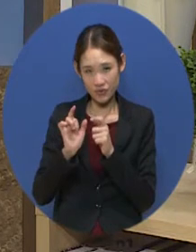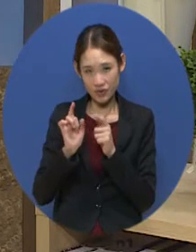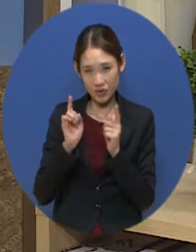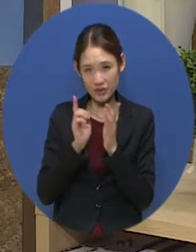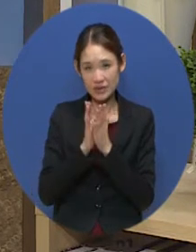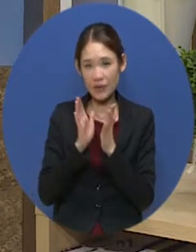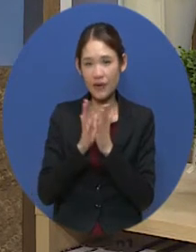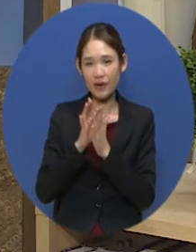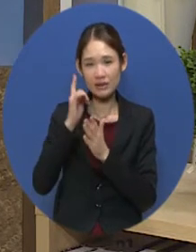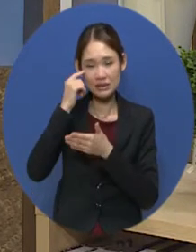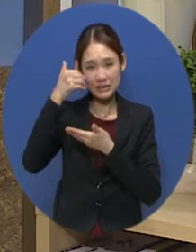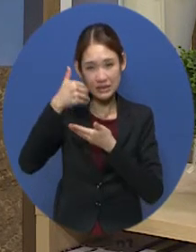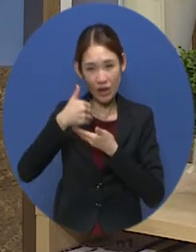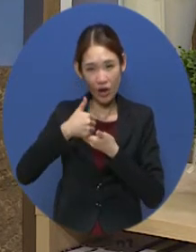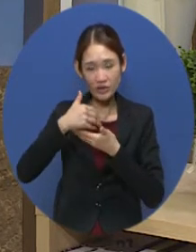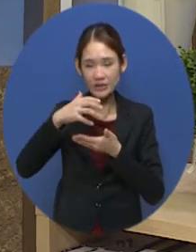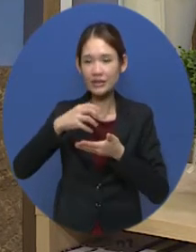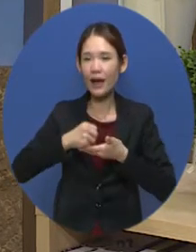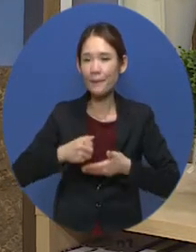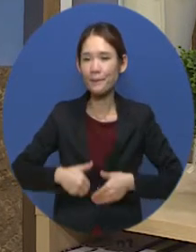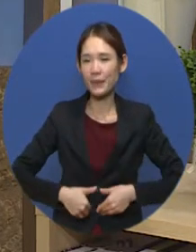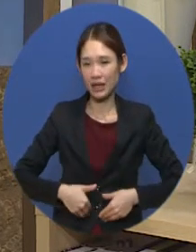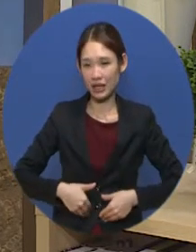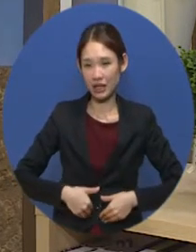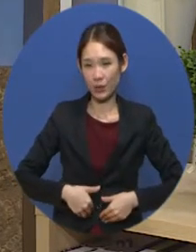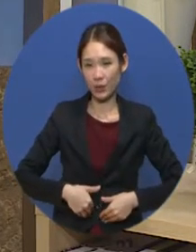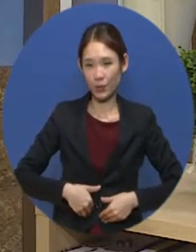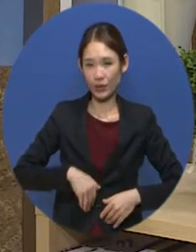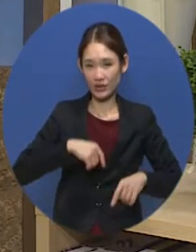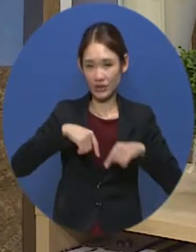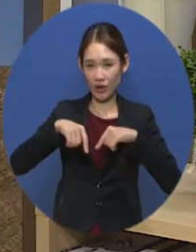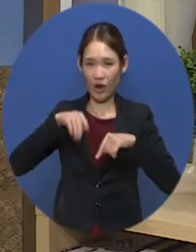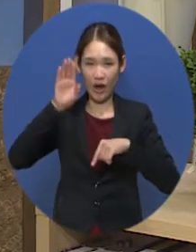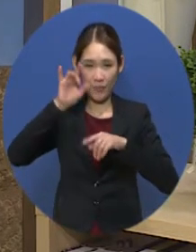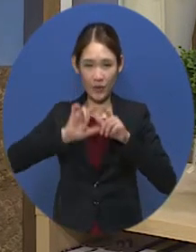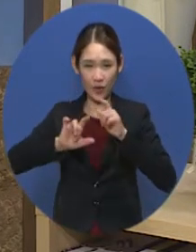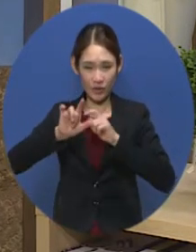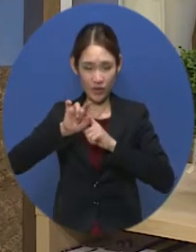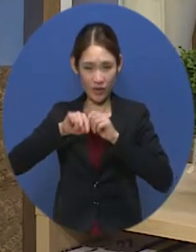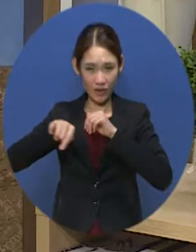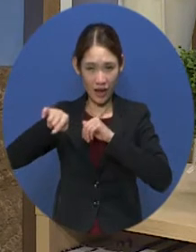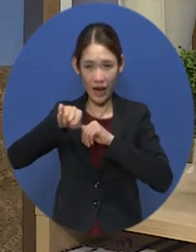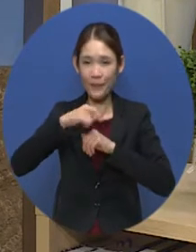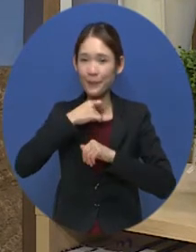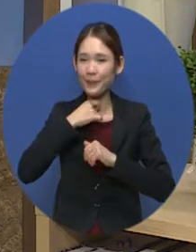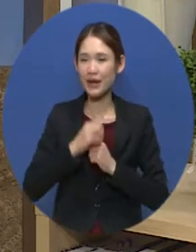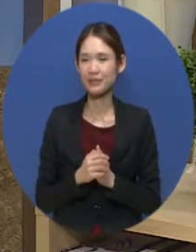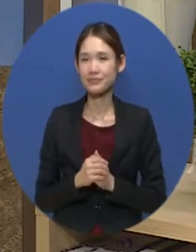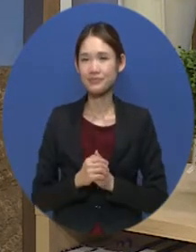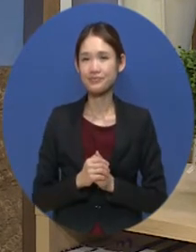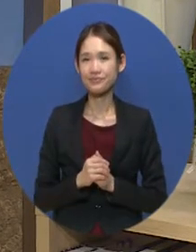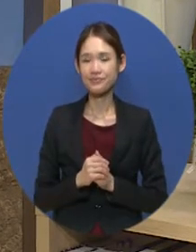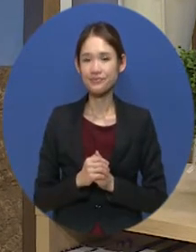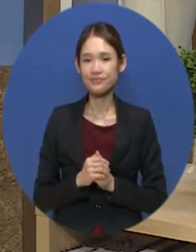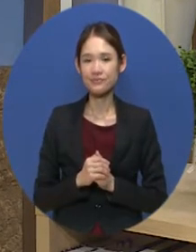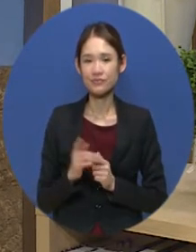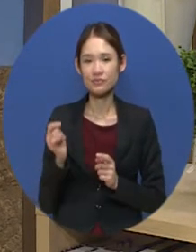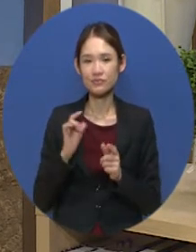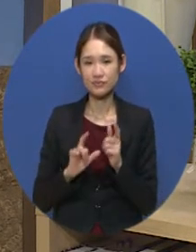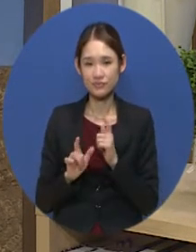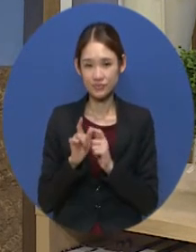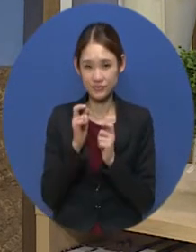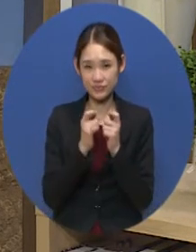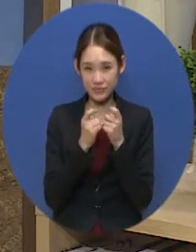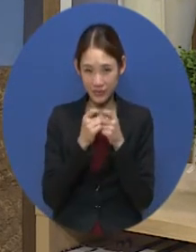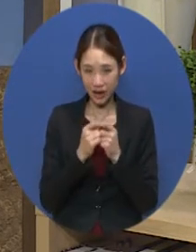이 당사자들의 의견이 좀 많이 잘 반영된 그런 정책으로 앞으로 계속해서 나아갔으면 하는 바람입니다. 네. 네. 네, 그럼 이제 좀더